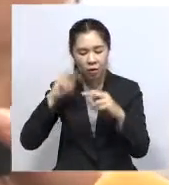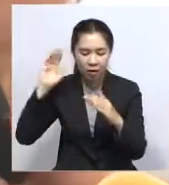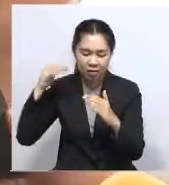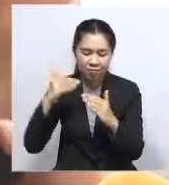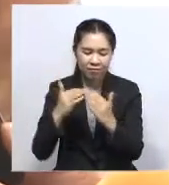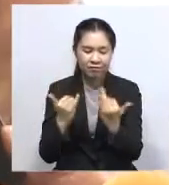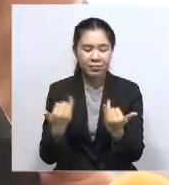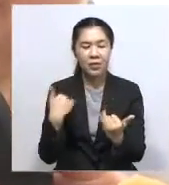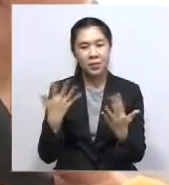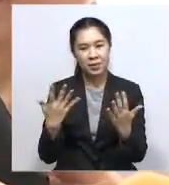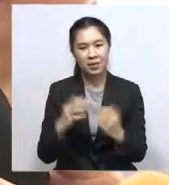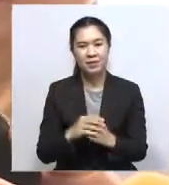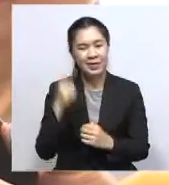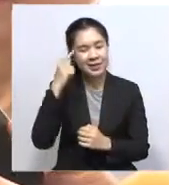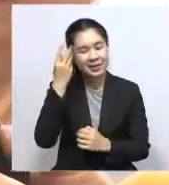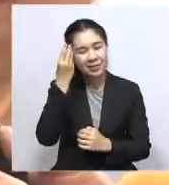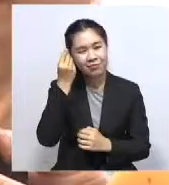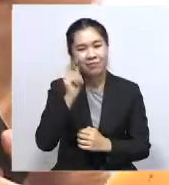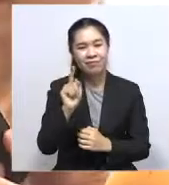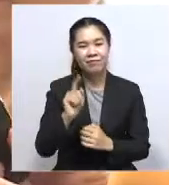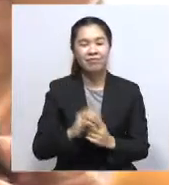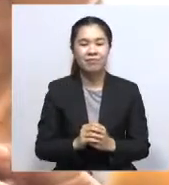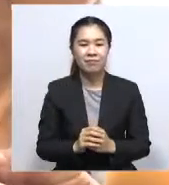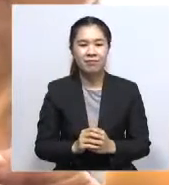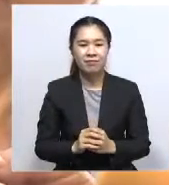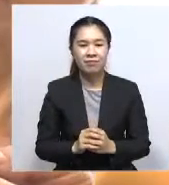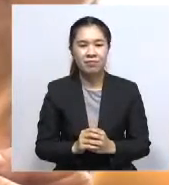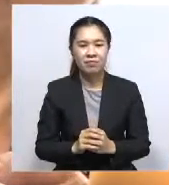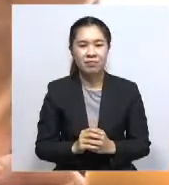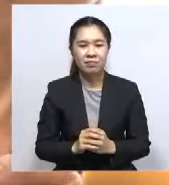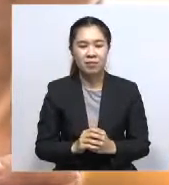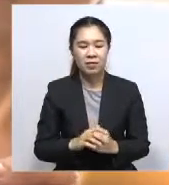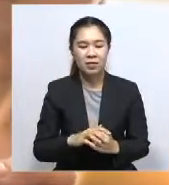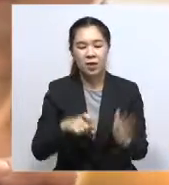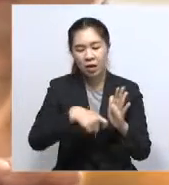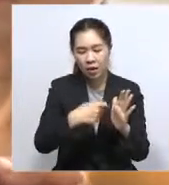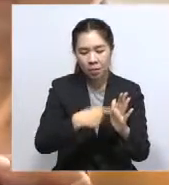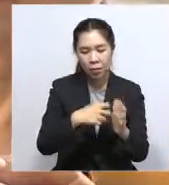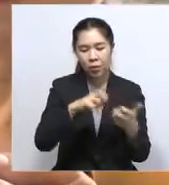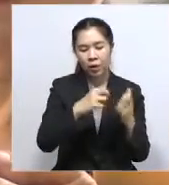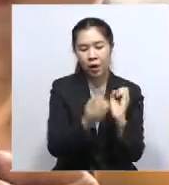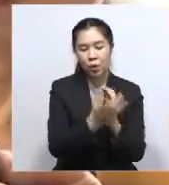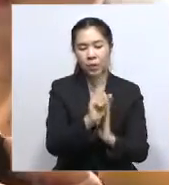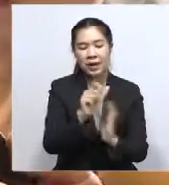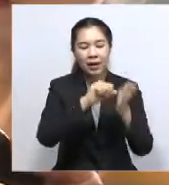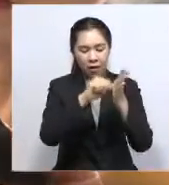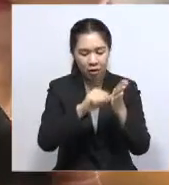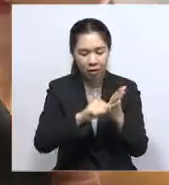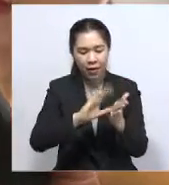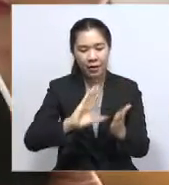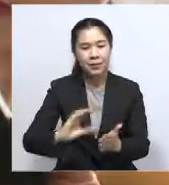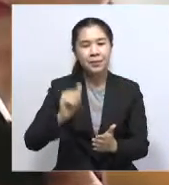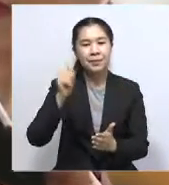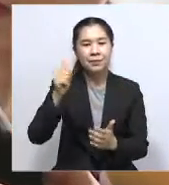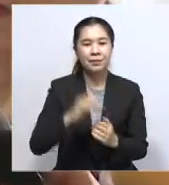งอย่างนี้หรอกถ้าเขาคิดอย่างนั้นแต่นั่นเพราะว่าเขาไม่ได้คิดอย่างนั้นเหตุมันเกิดที่ไหนก็จัดการที่ตรงนั้นก็จบก็ถือว่าดีขึ้น